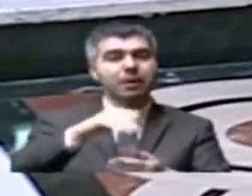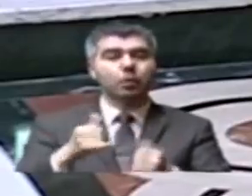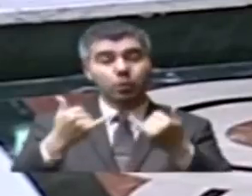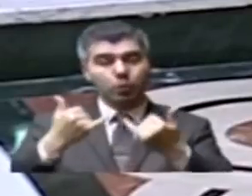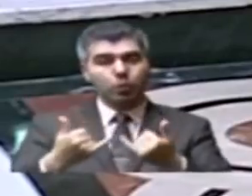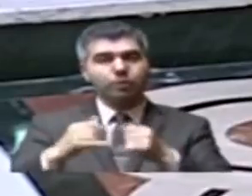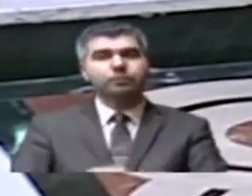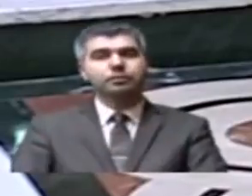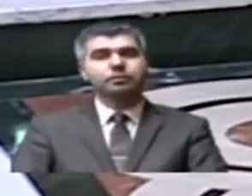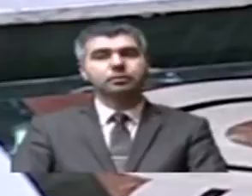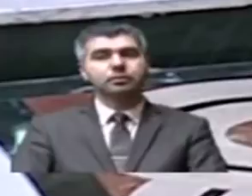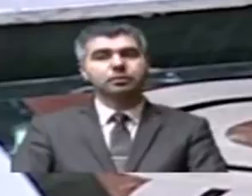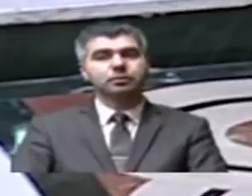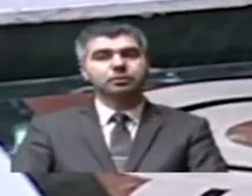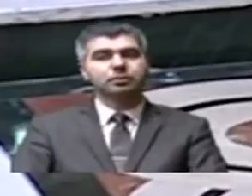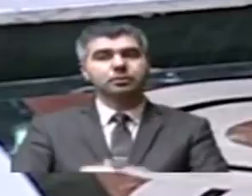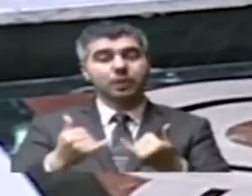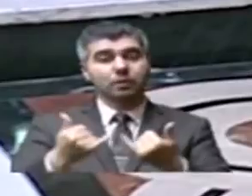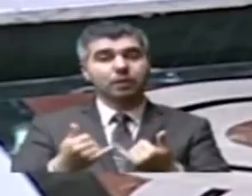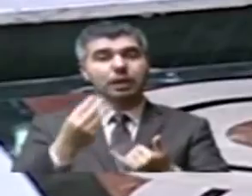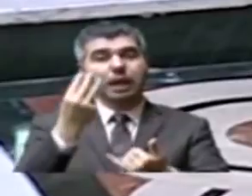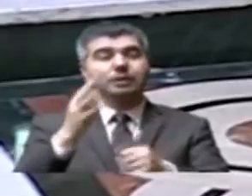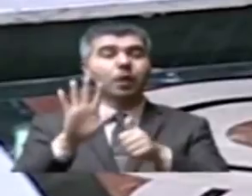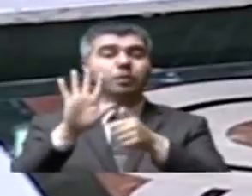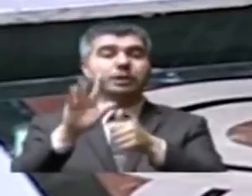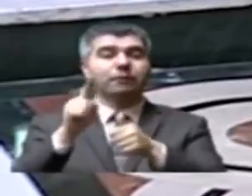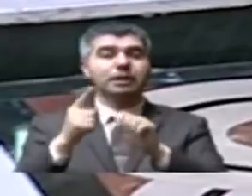اليوم الآن ها هو ب